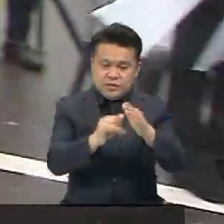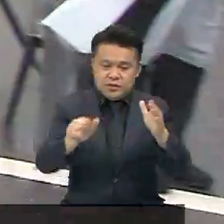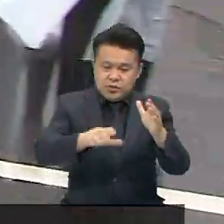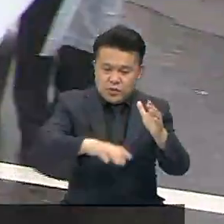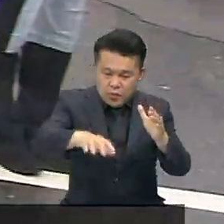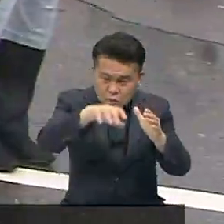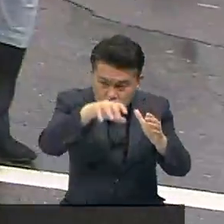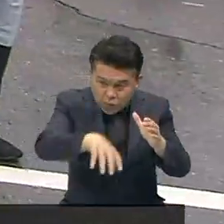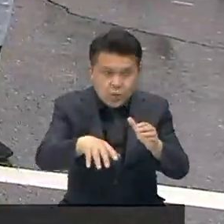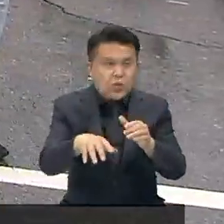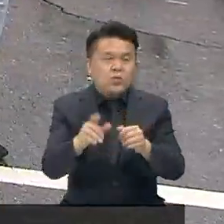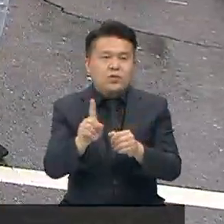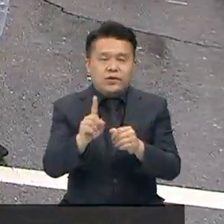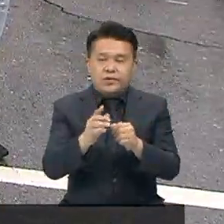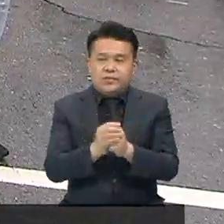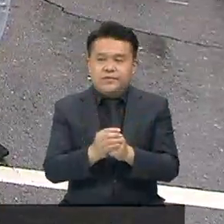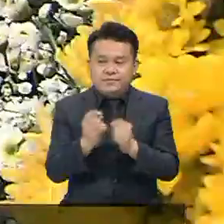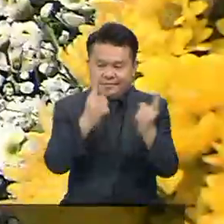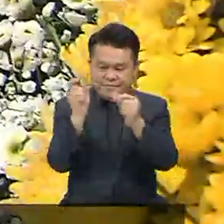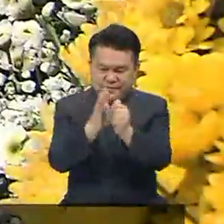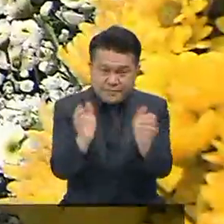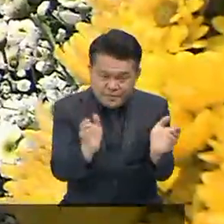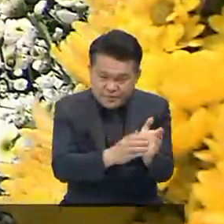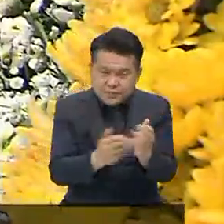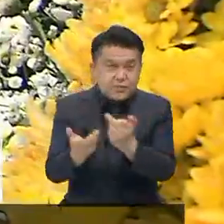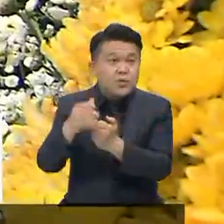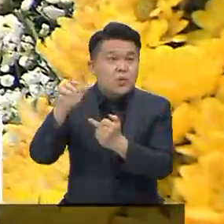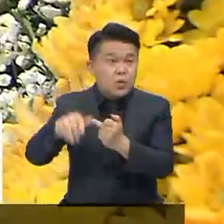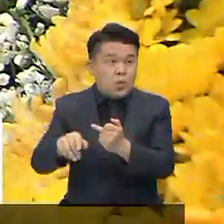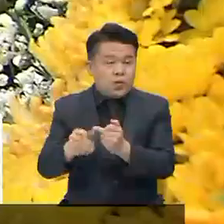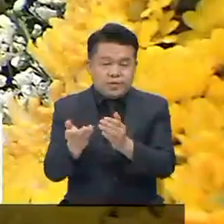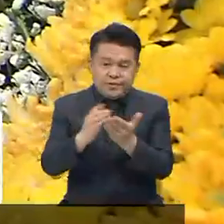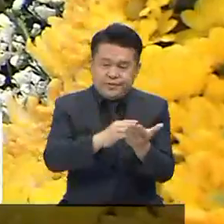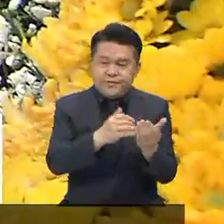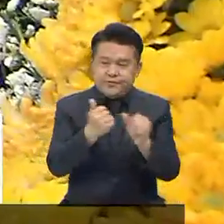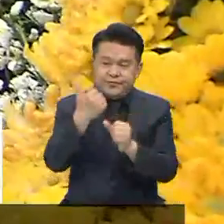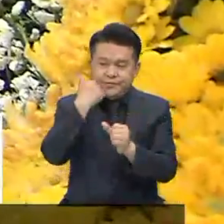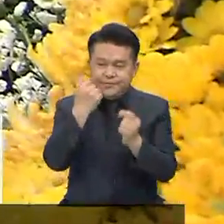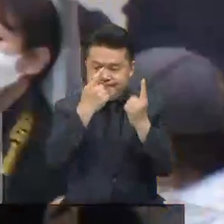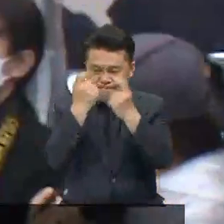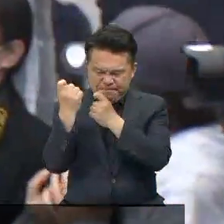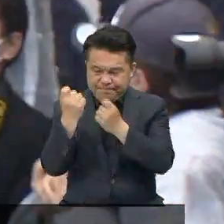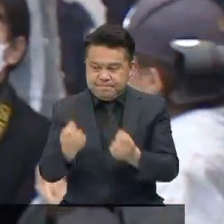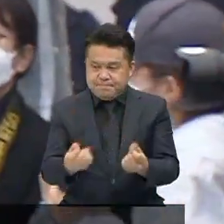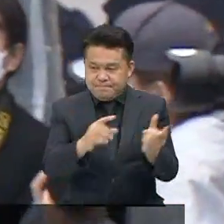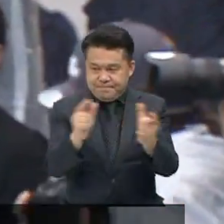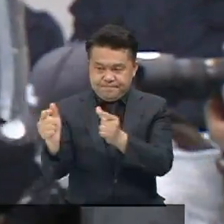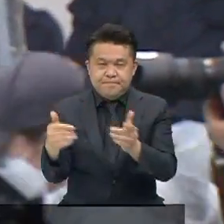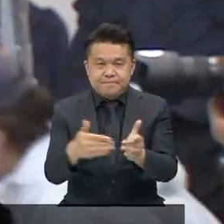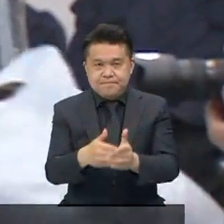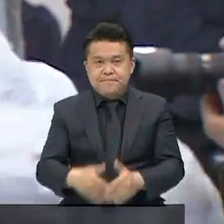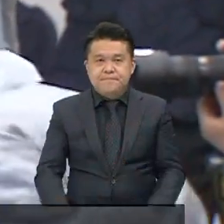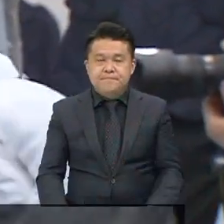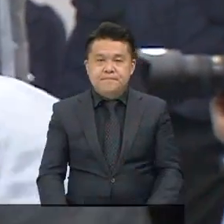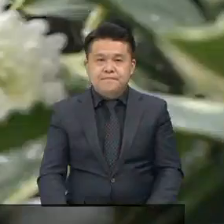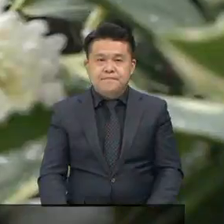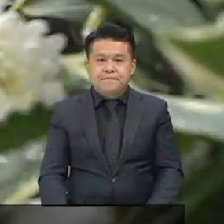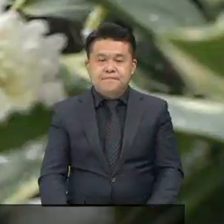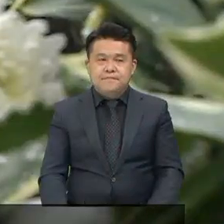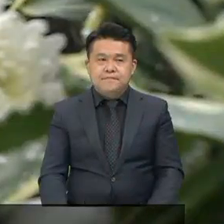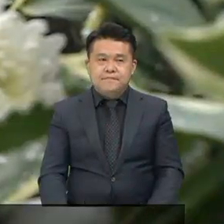추모식이 열렸고, 세월호의 목적지였던 제주 등에서도 세월호 희생자를 기리는 추모 행사가 이어졌습니다.